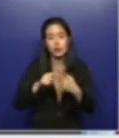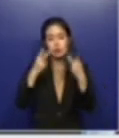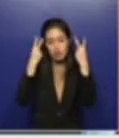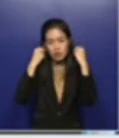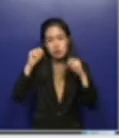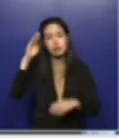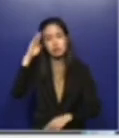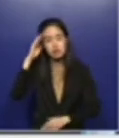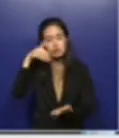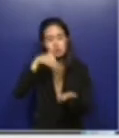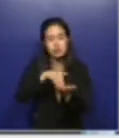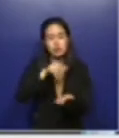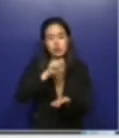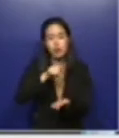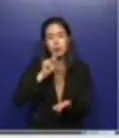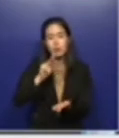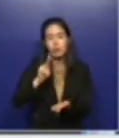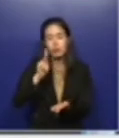และสบ